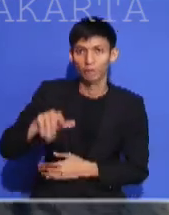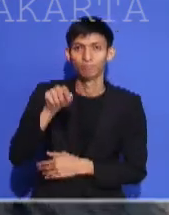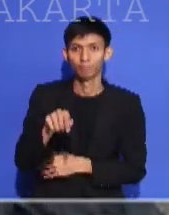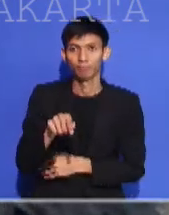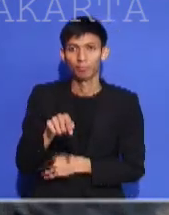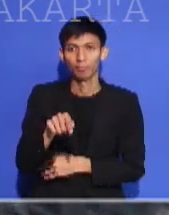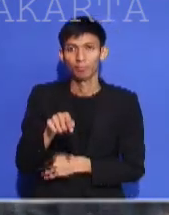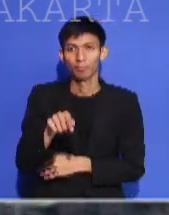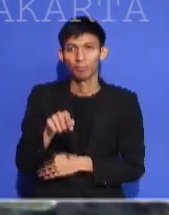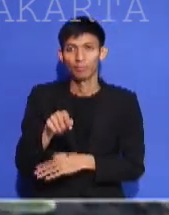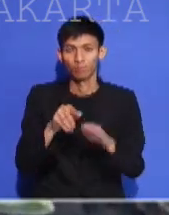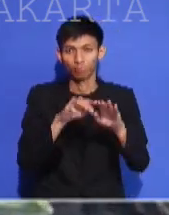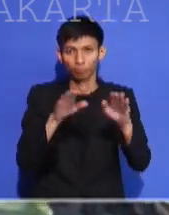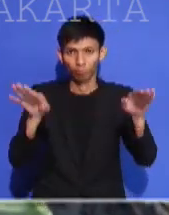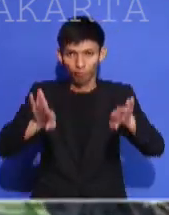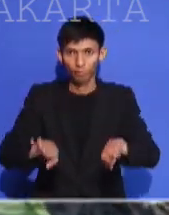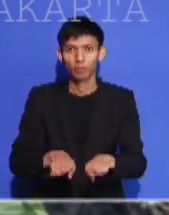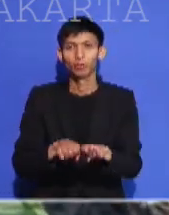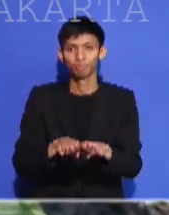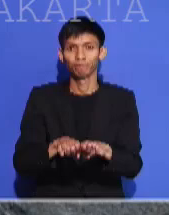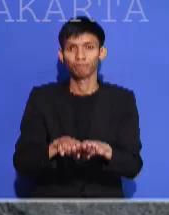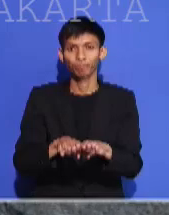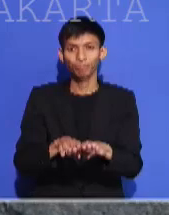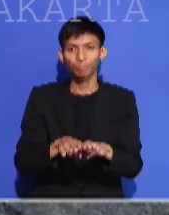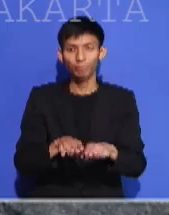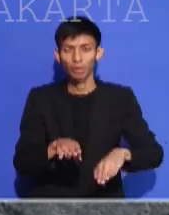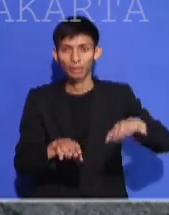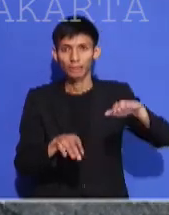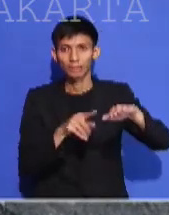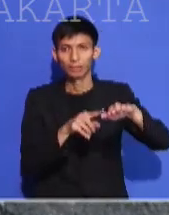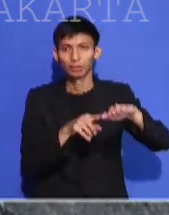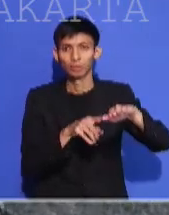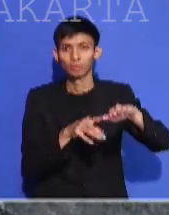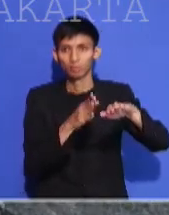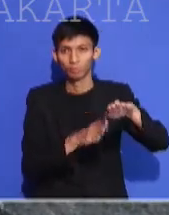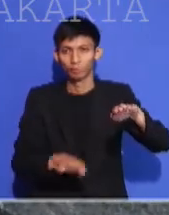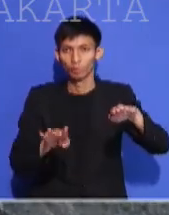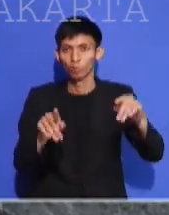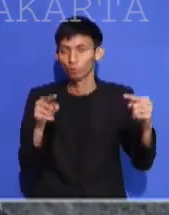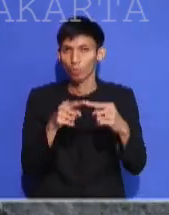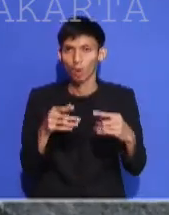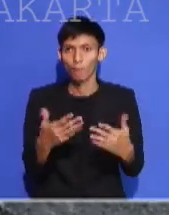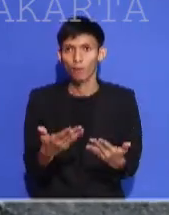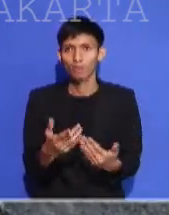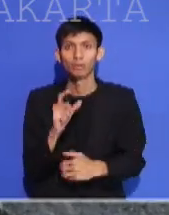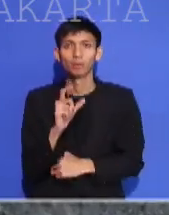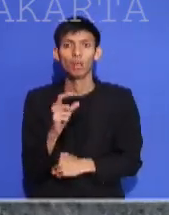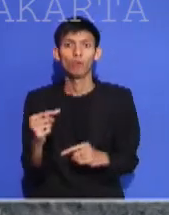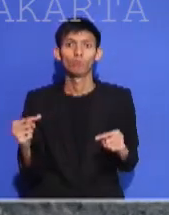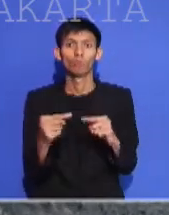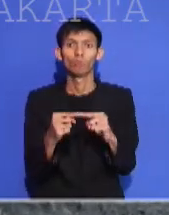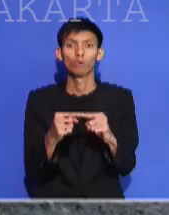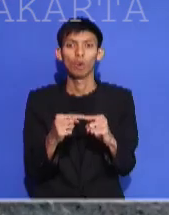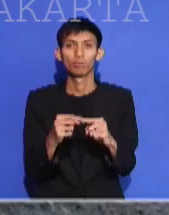bedengan. Bedengan ingkang dipun ginakaken menika kapetang inggil. Bedengan ingkang inggil menika ugi mujudaken setunggaling cara kangge ngawekani omo